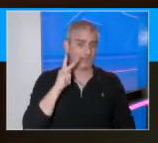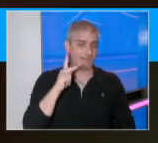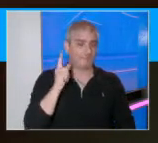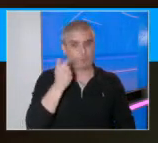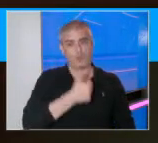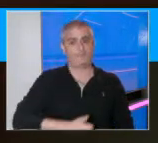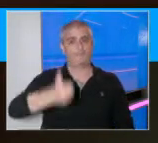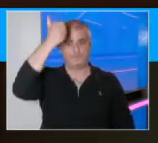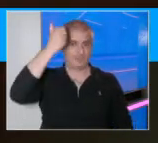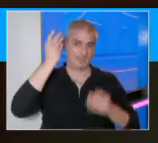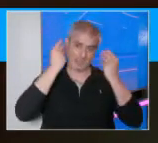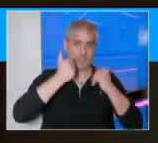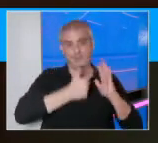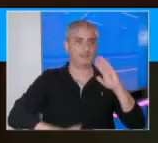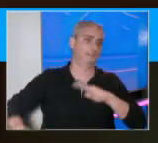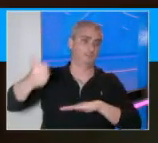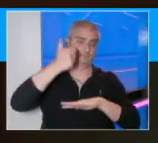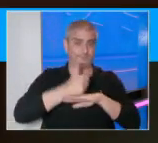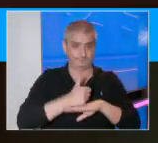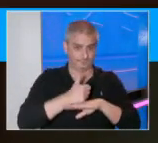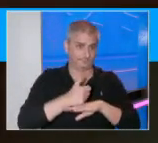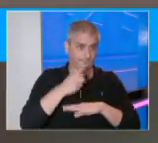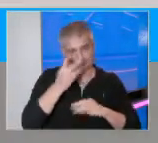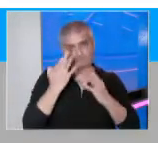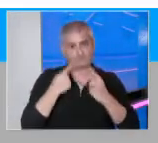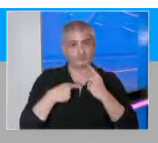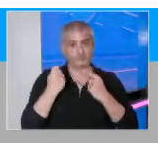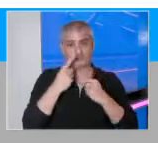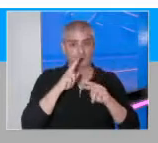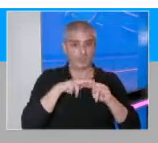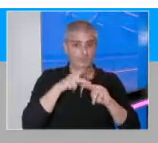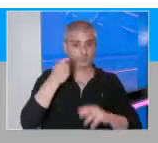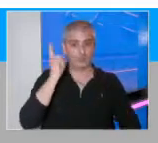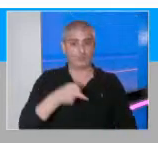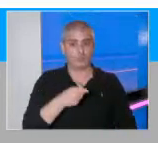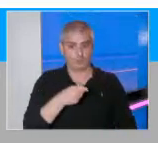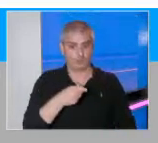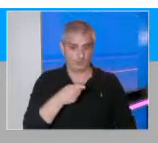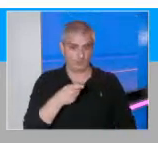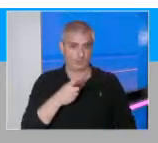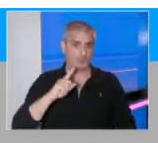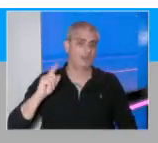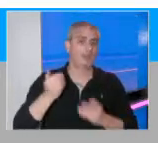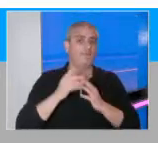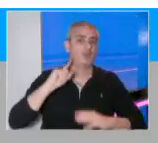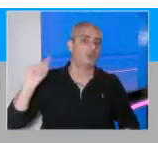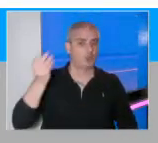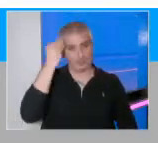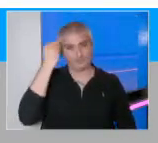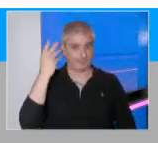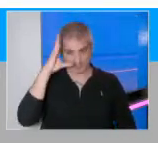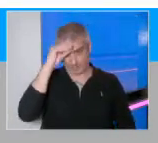בעצם המנהיג החרדי העליון, וכמה שבועות לאחר שהוא מורה לפתוח את כל המוסדות לבנים,